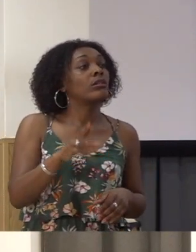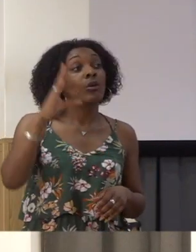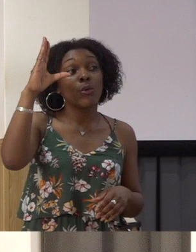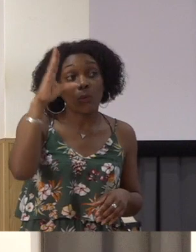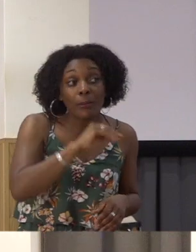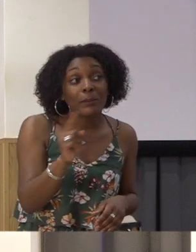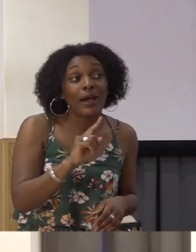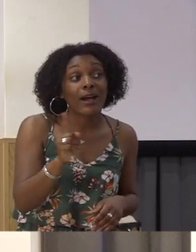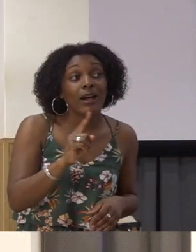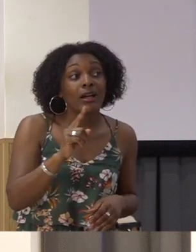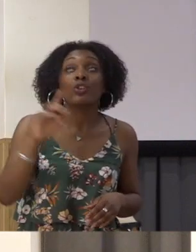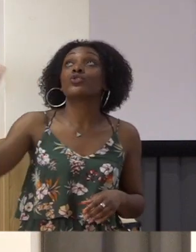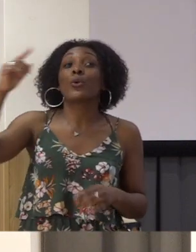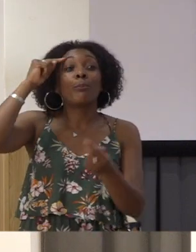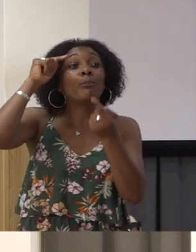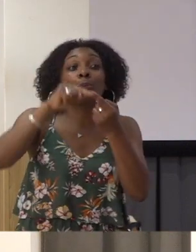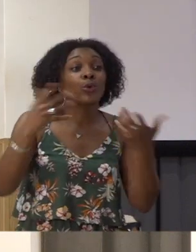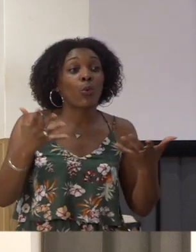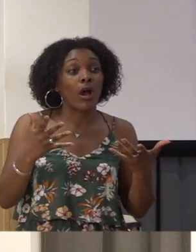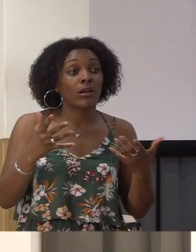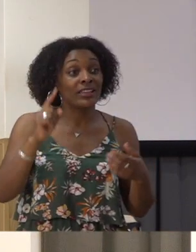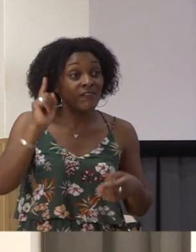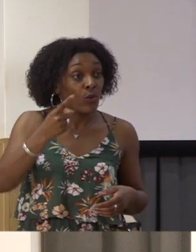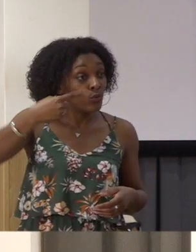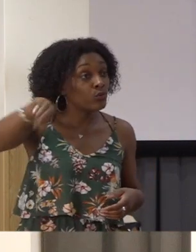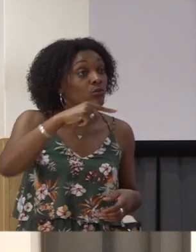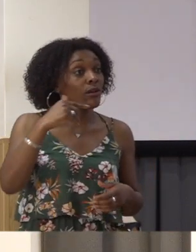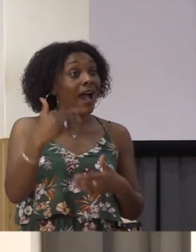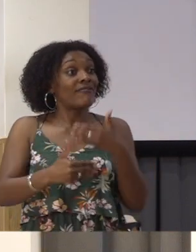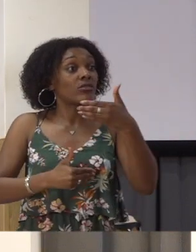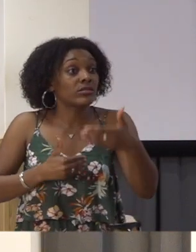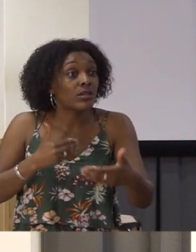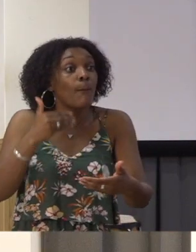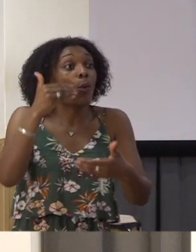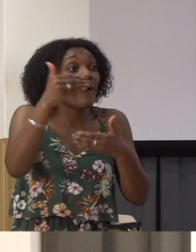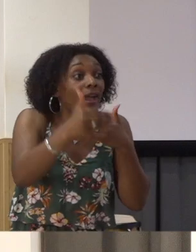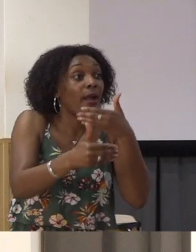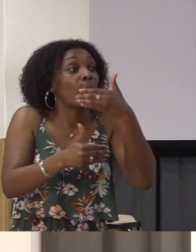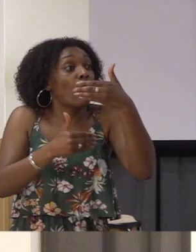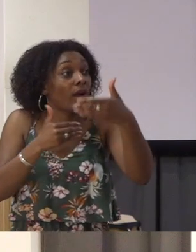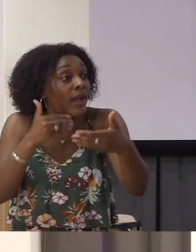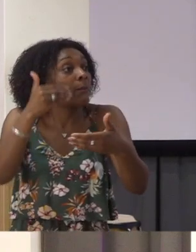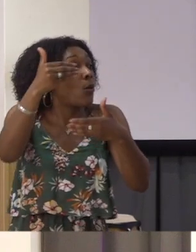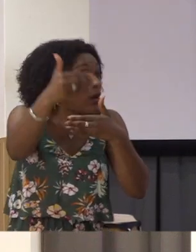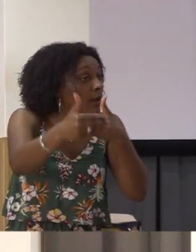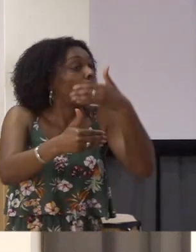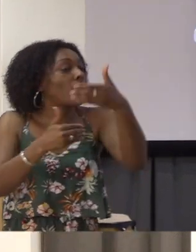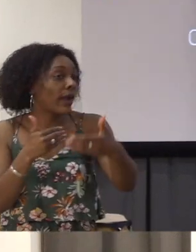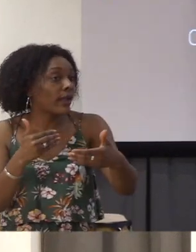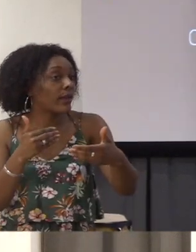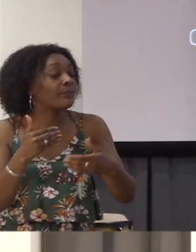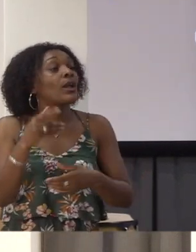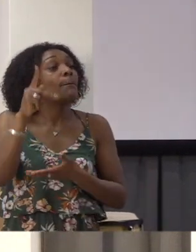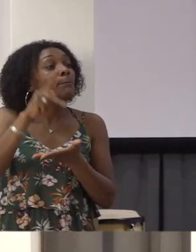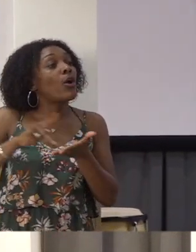cela, le but de Dieu, c'est que nous puissions aller de progrès en progrès. L'apôtre Paul le